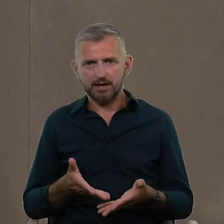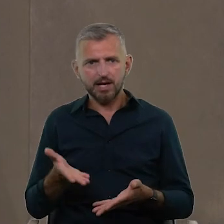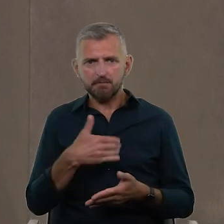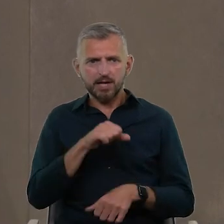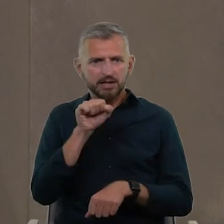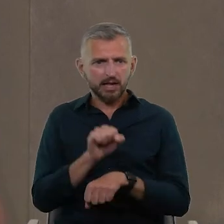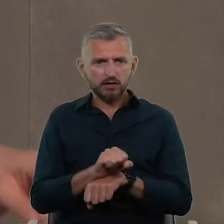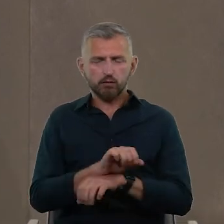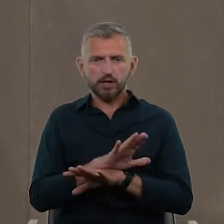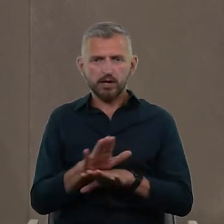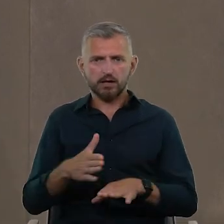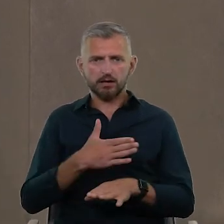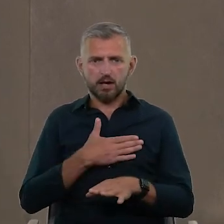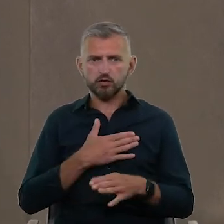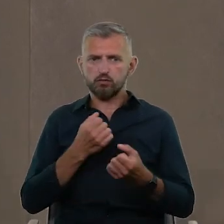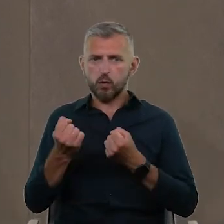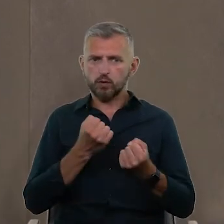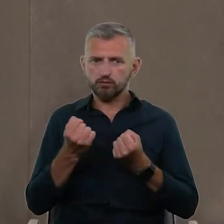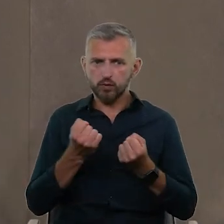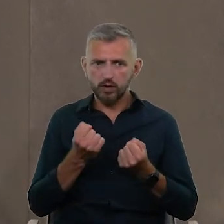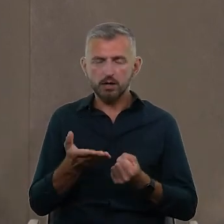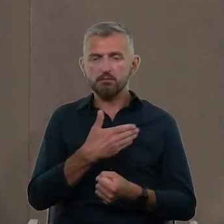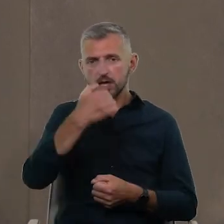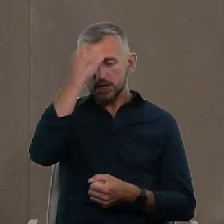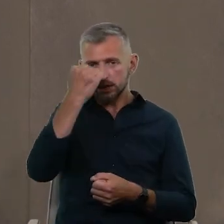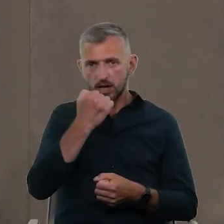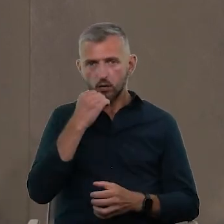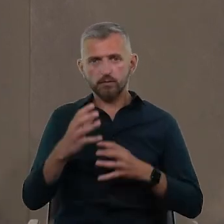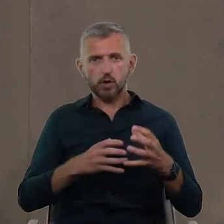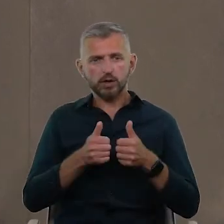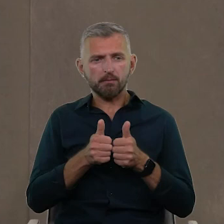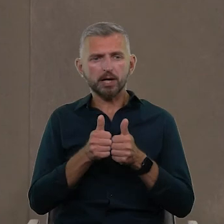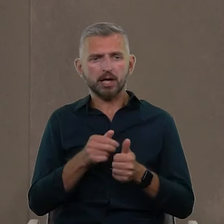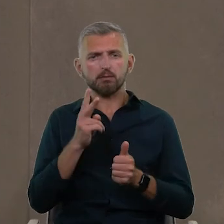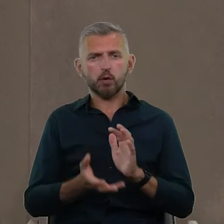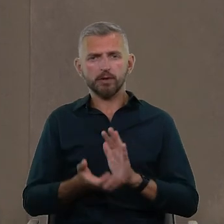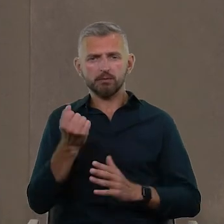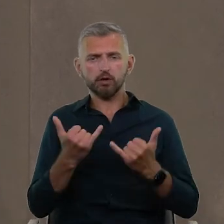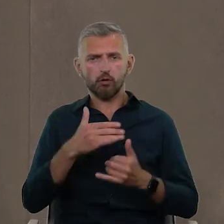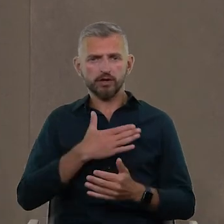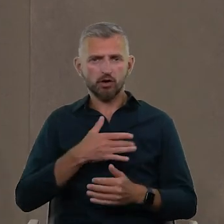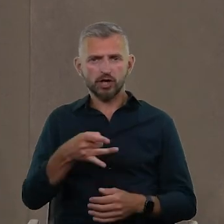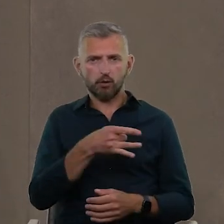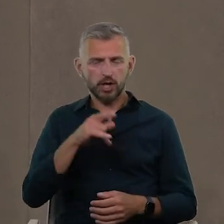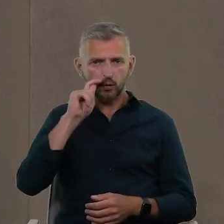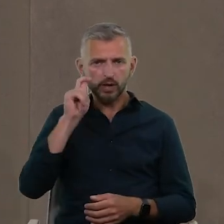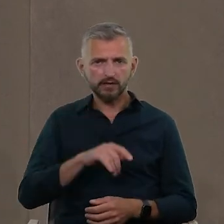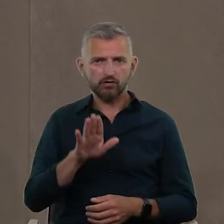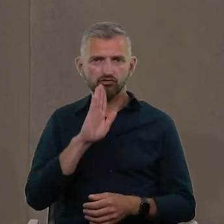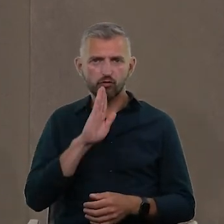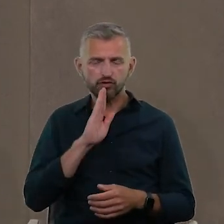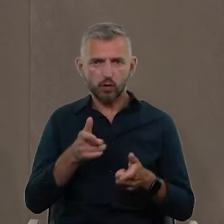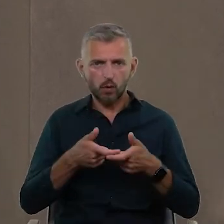не зупиняли нашу боротьбу. Ми дякуємо міжнародним партнерам, які підтримали сьогодні наш регіональний український